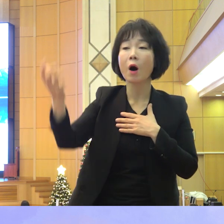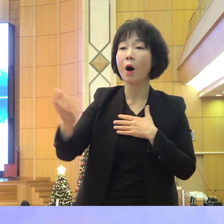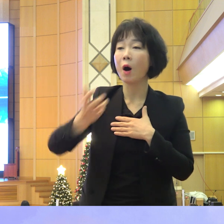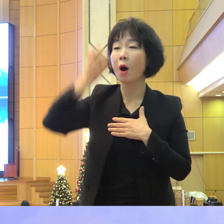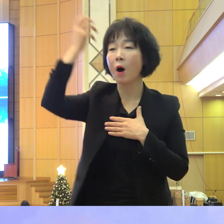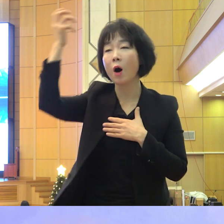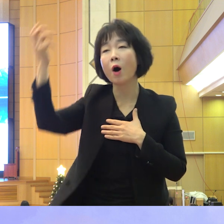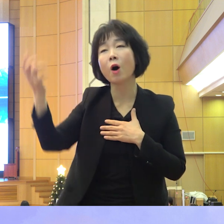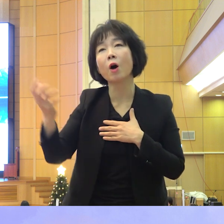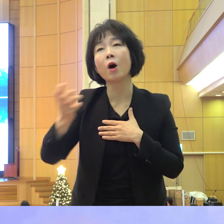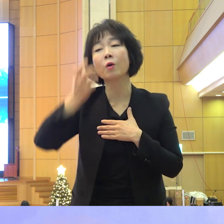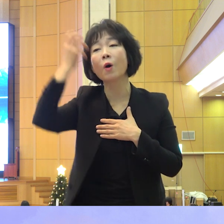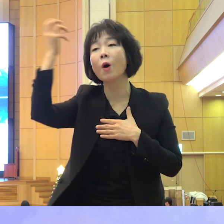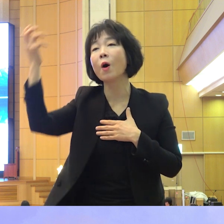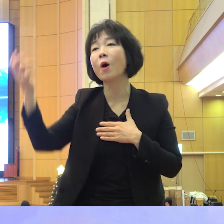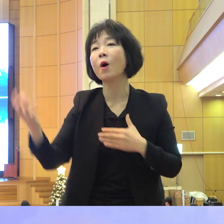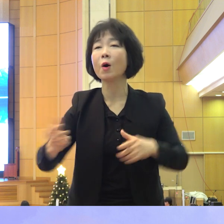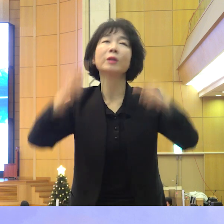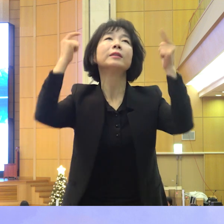나의